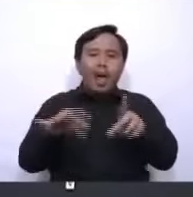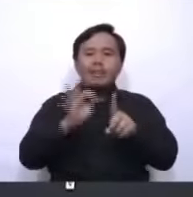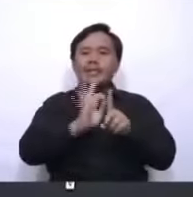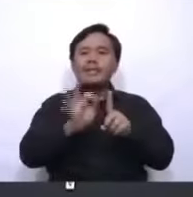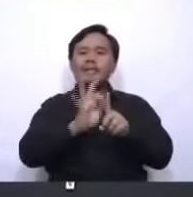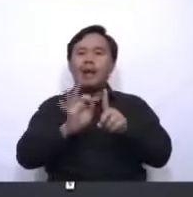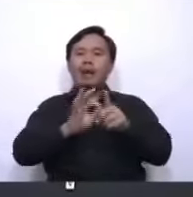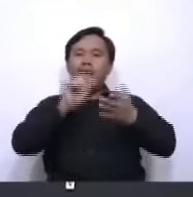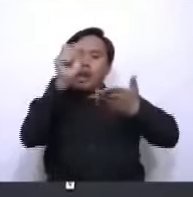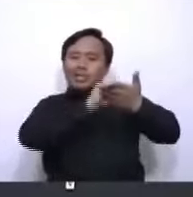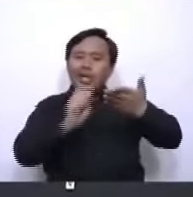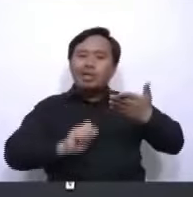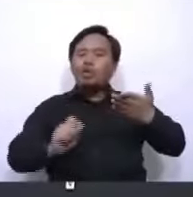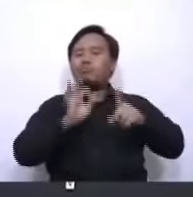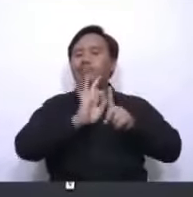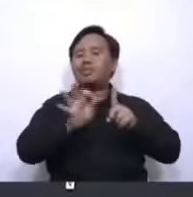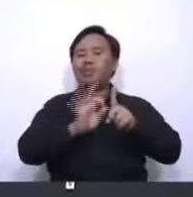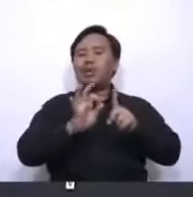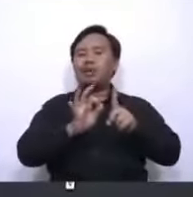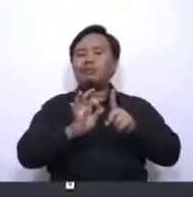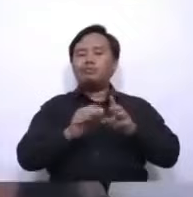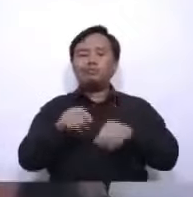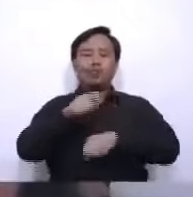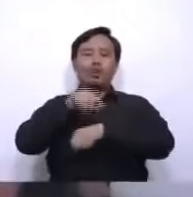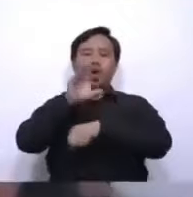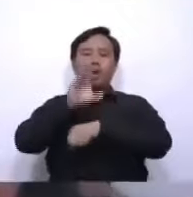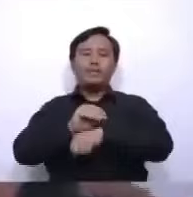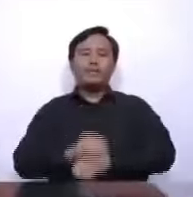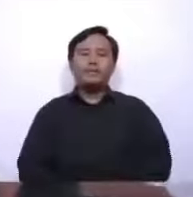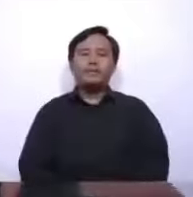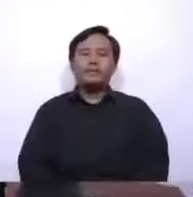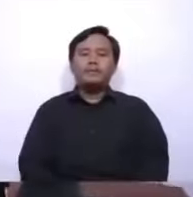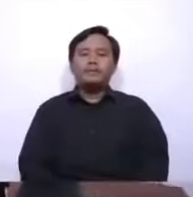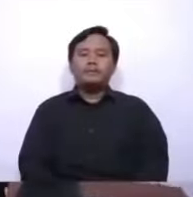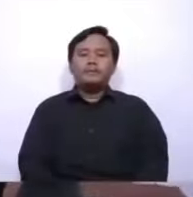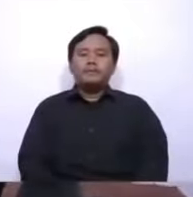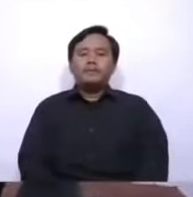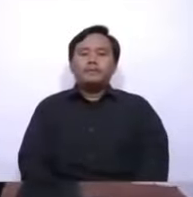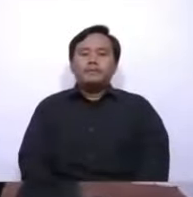digital, pertanian yang digital. Baik, Bapak, waktu Anda sudah habis.